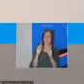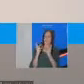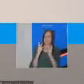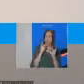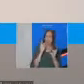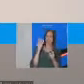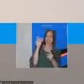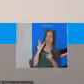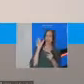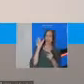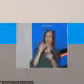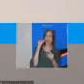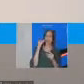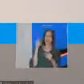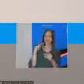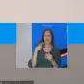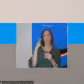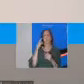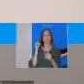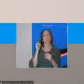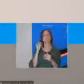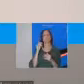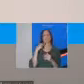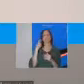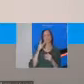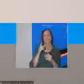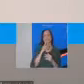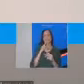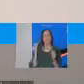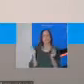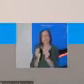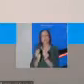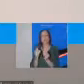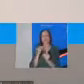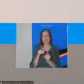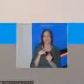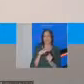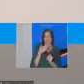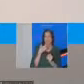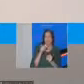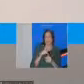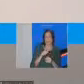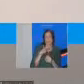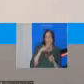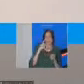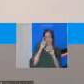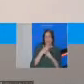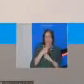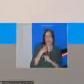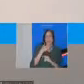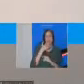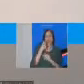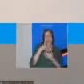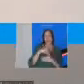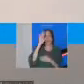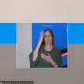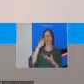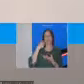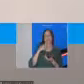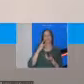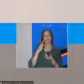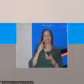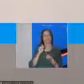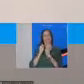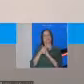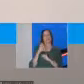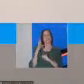מאוד קהילות של אנשים בארצות הברית. אנחנו יודעים מה זה להיות מיעוט. ופה בארץ זה בדיוק ההפך. אנחנו, היהודים הם הרוב,